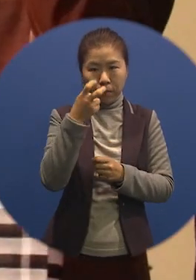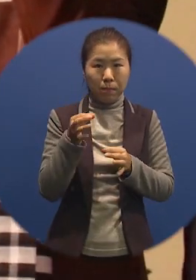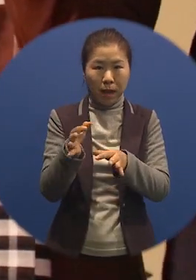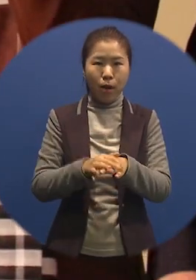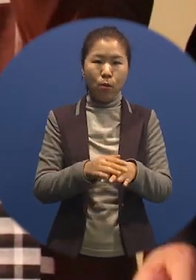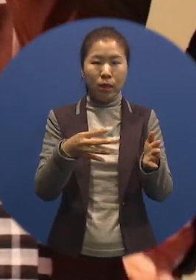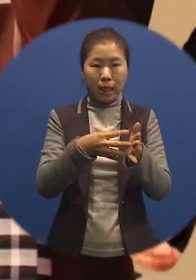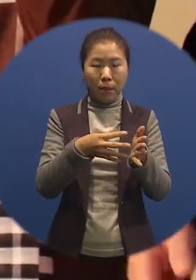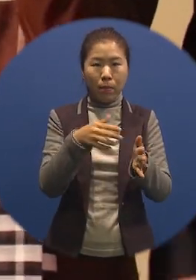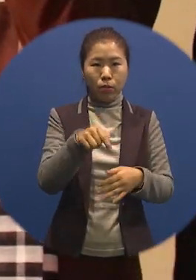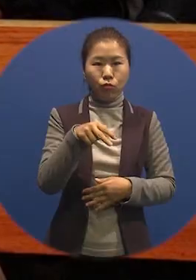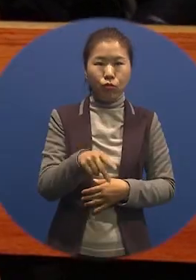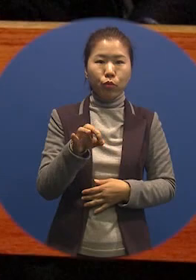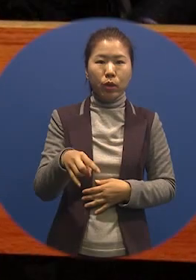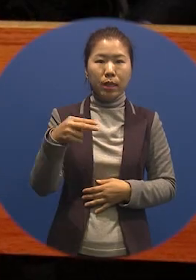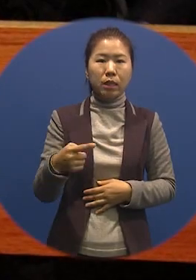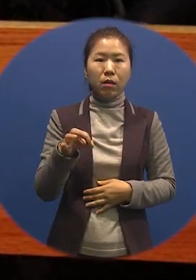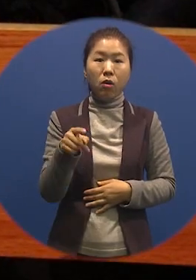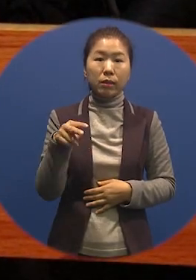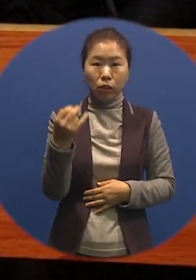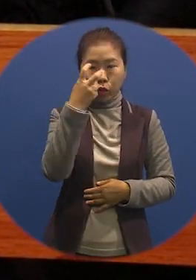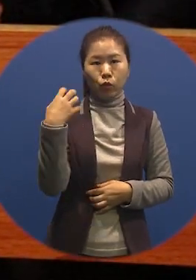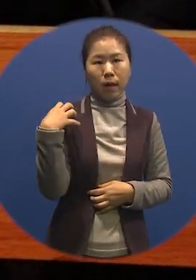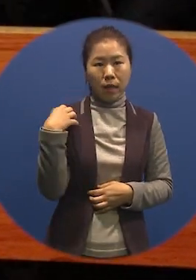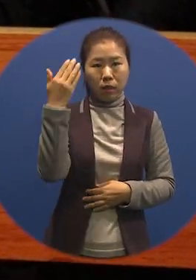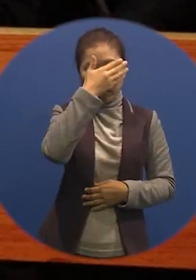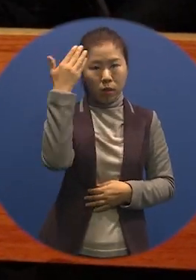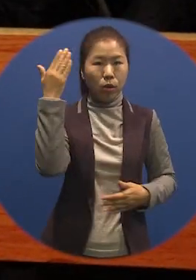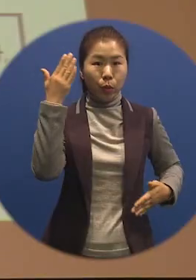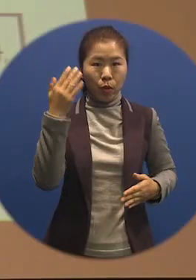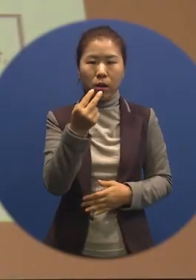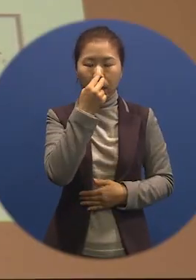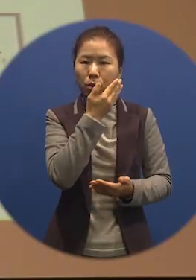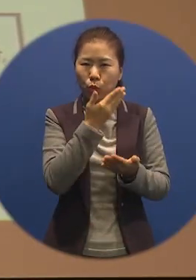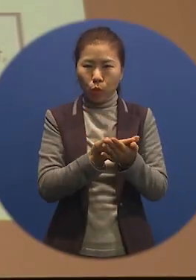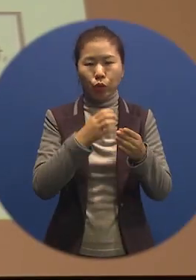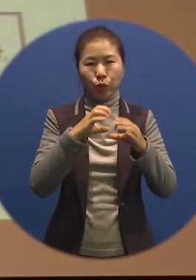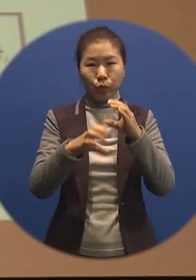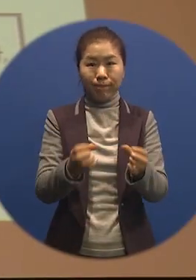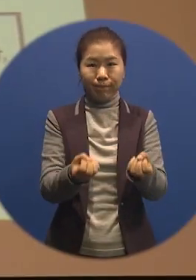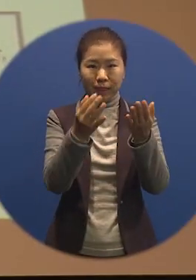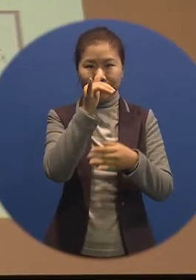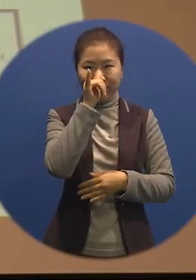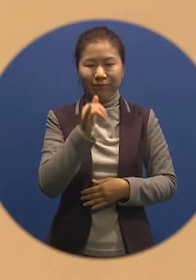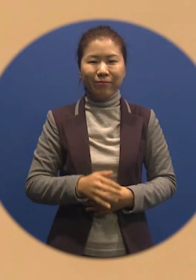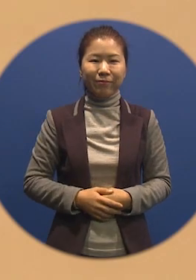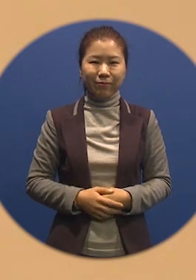주최하고 사단법인 굿 위드어스가 주관하는 청소년 생명 존중 토크 콘서트가